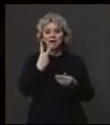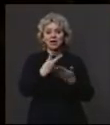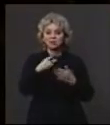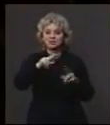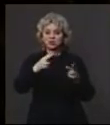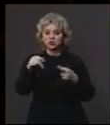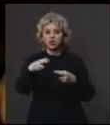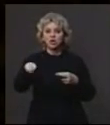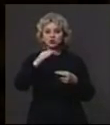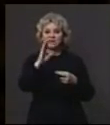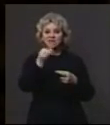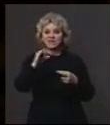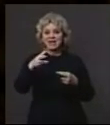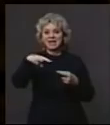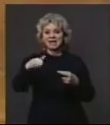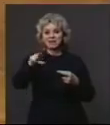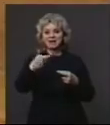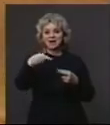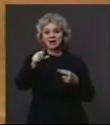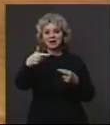композиция танцоров – «Джон Уэйн», «Леди Гага».